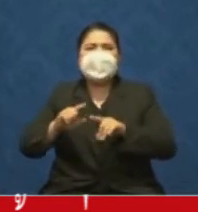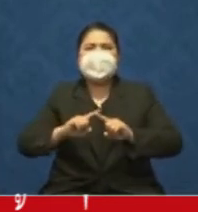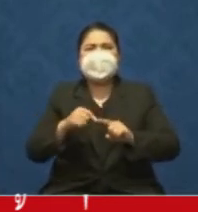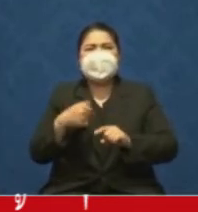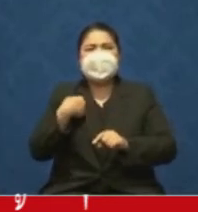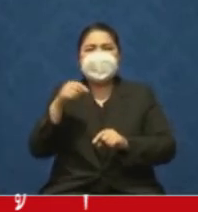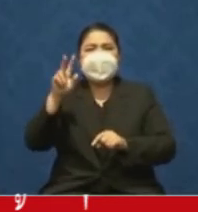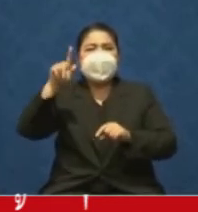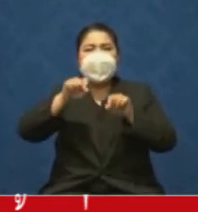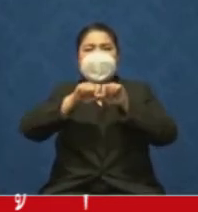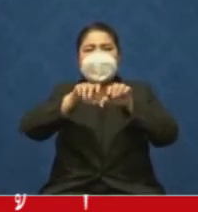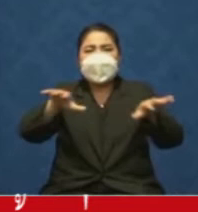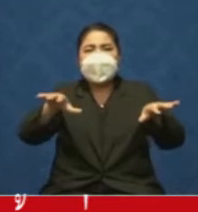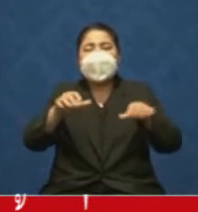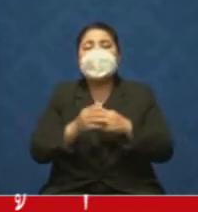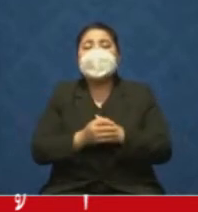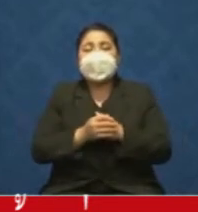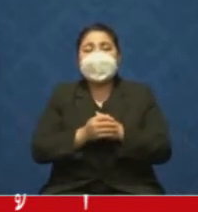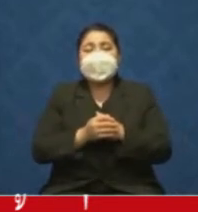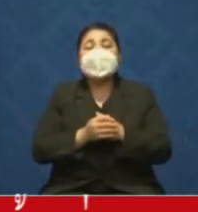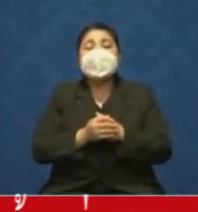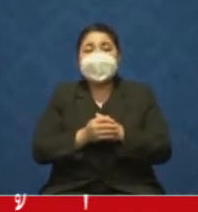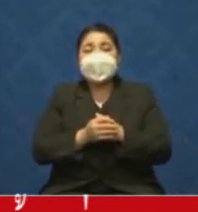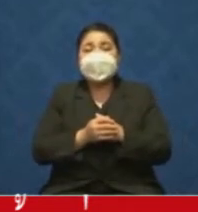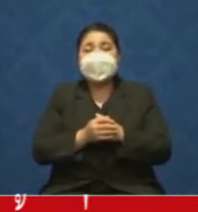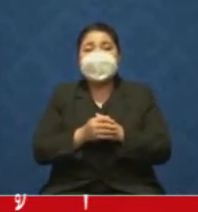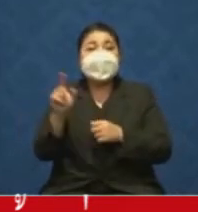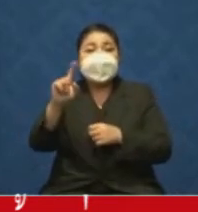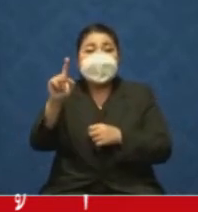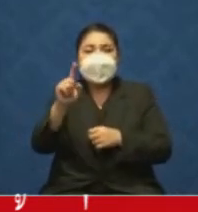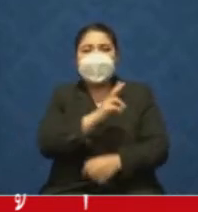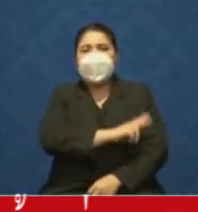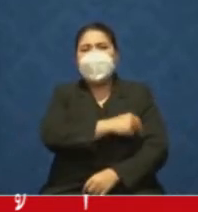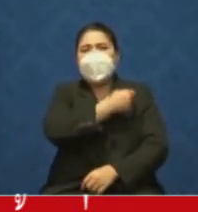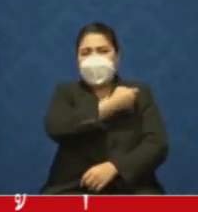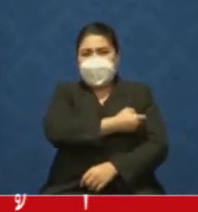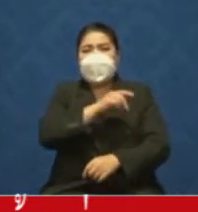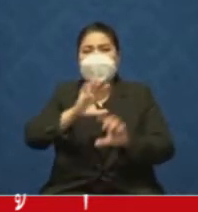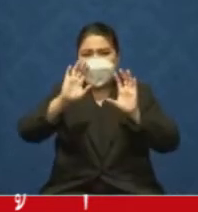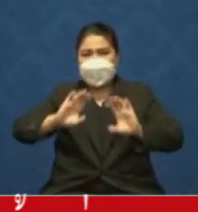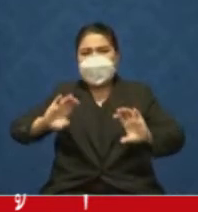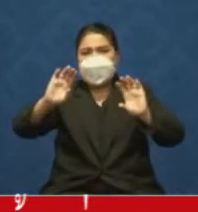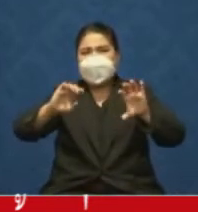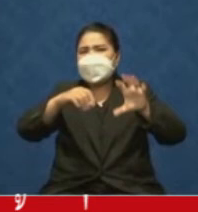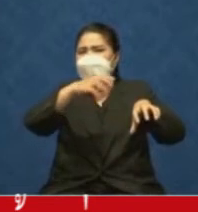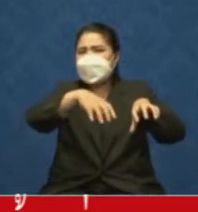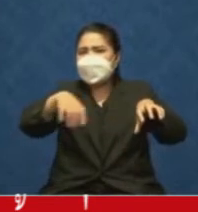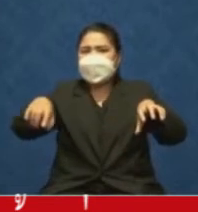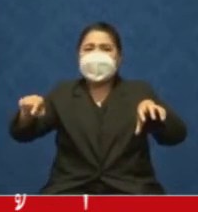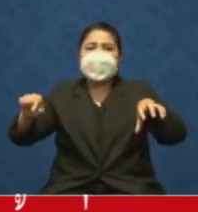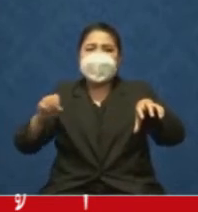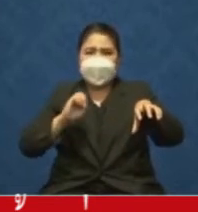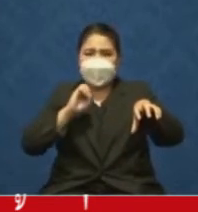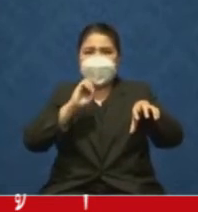อกมามาก โยเฉพาะในช่วงนี้ครัว่ามีโรงพยาบาลรัฐหลายแห่ง ปฏิเศรษ